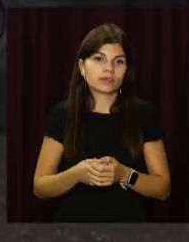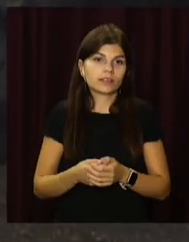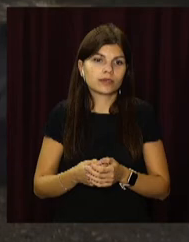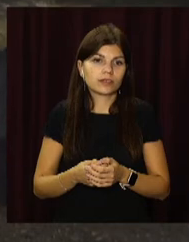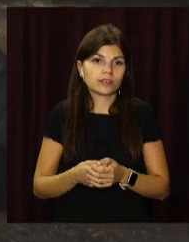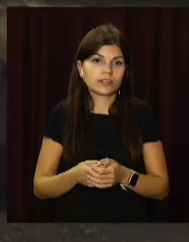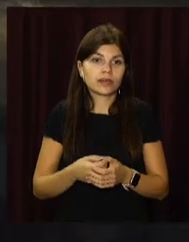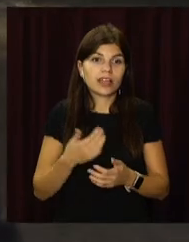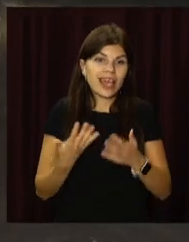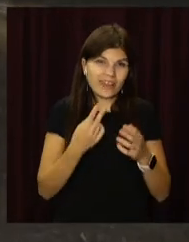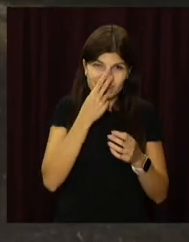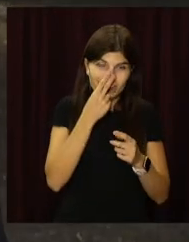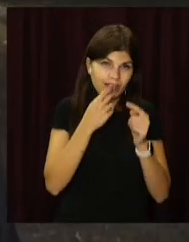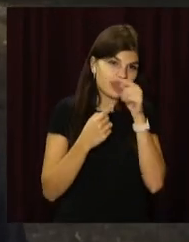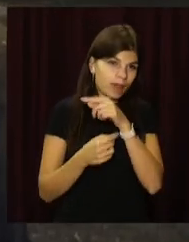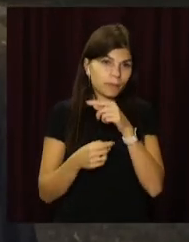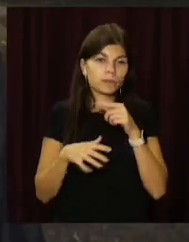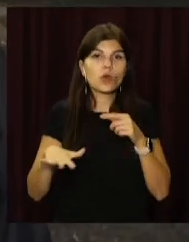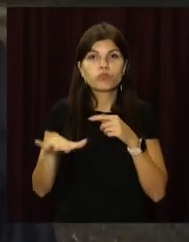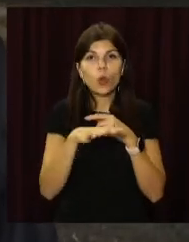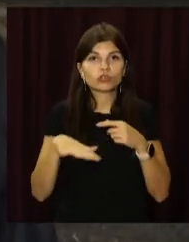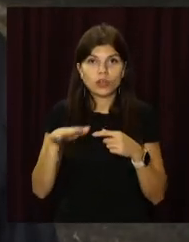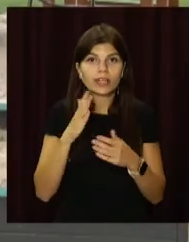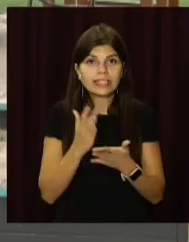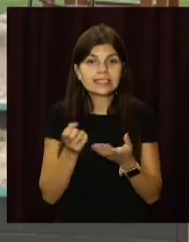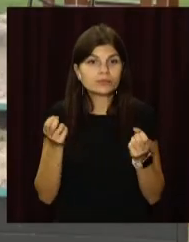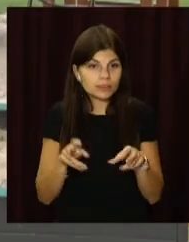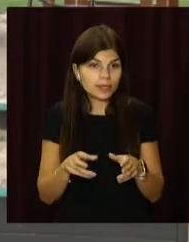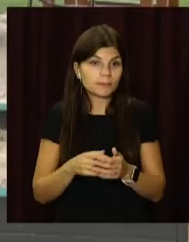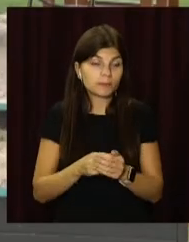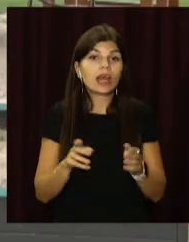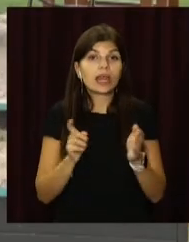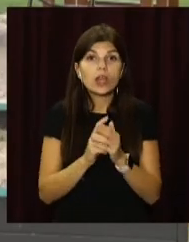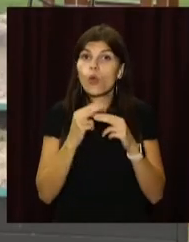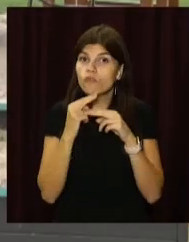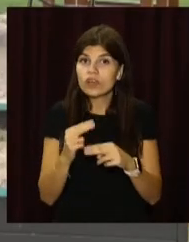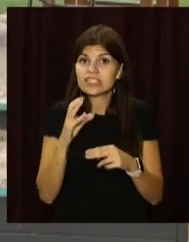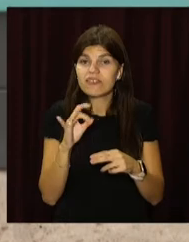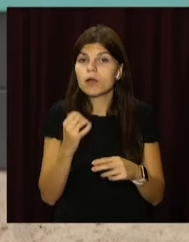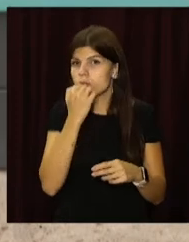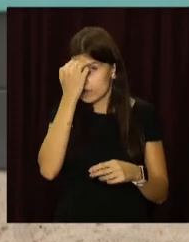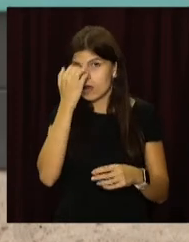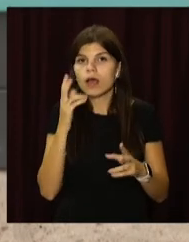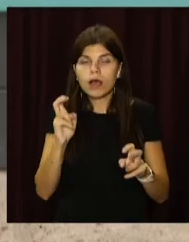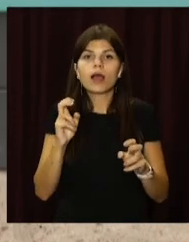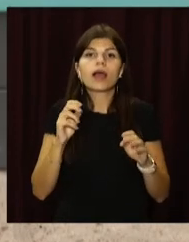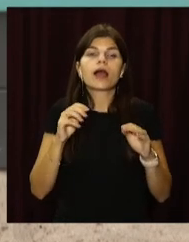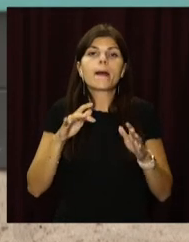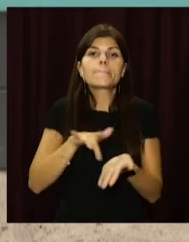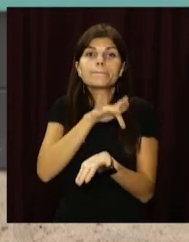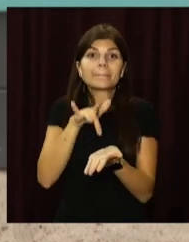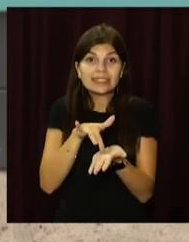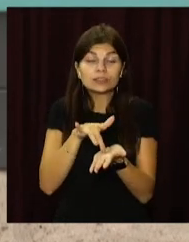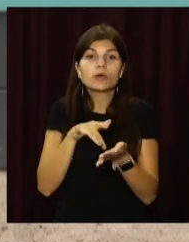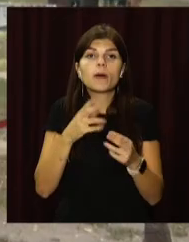якщо ви бачите. Площадка є спеціальна. Така увага до скверу завдяки проєкту «Місто без околиць». Він